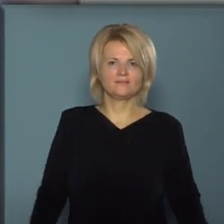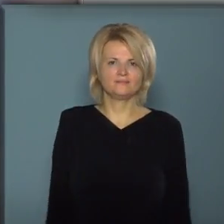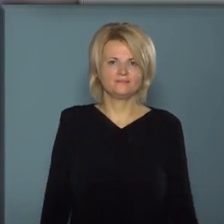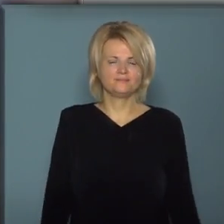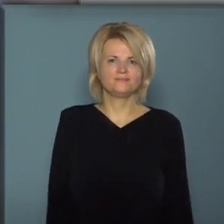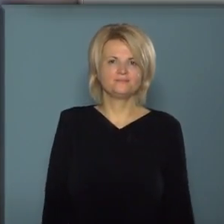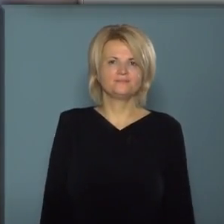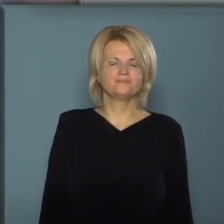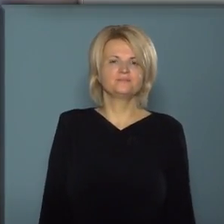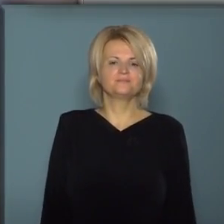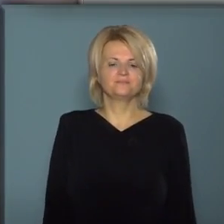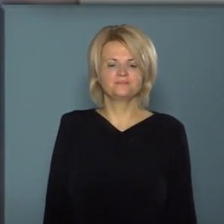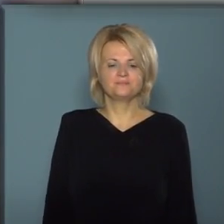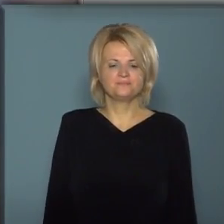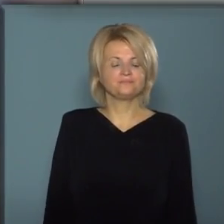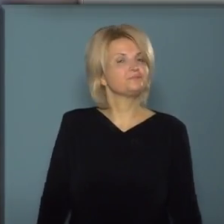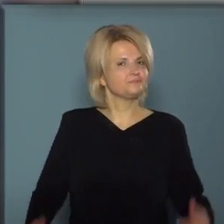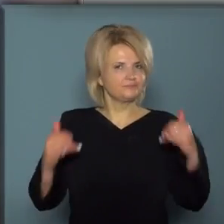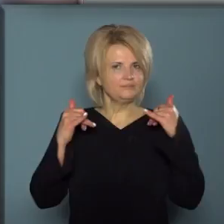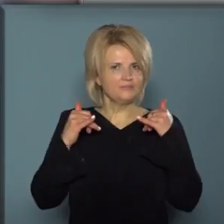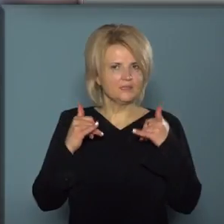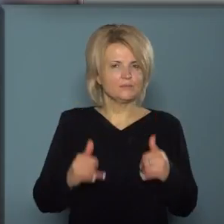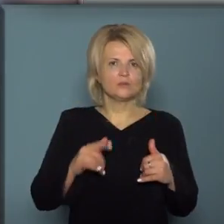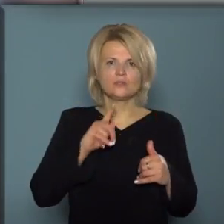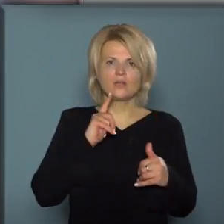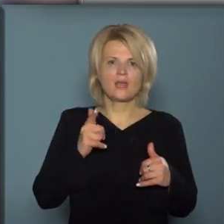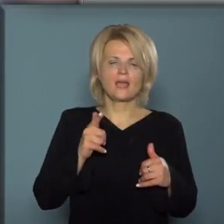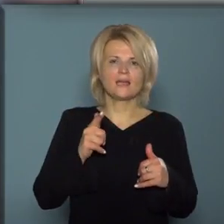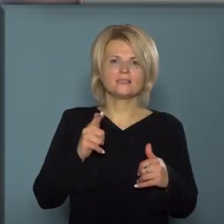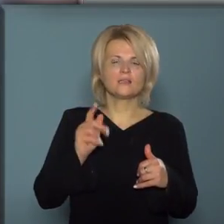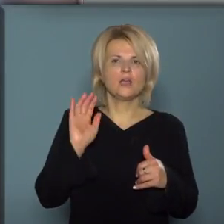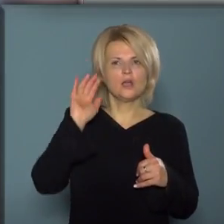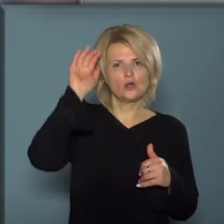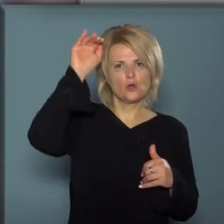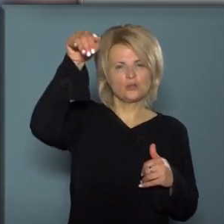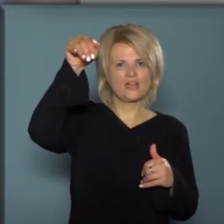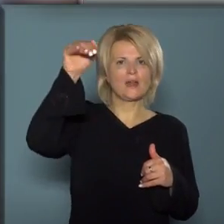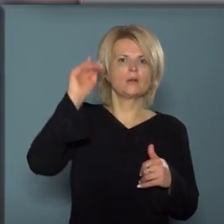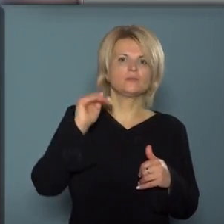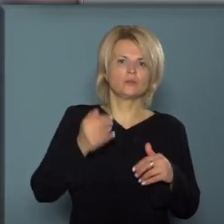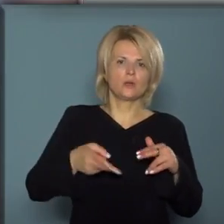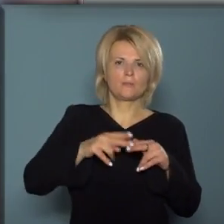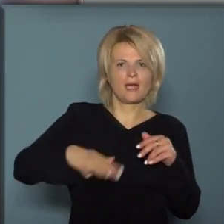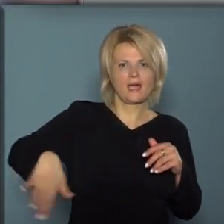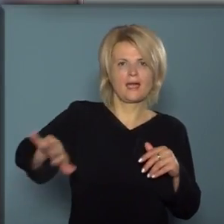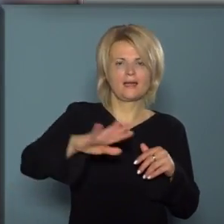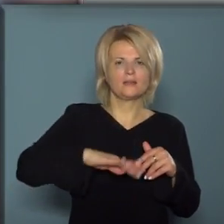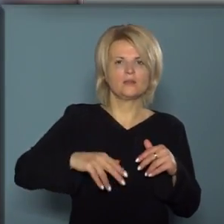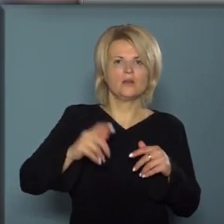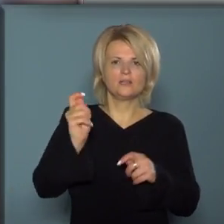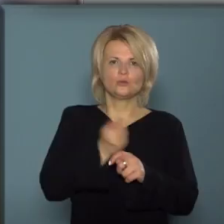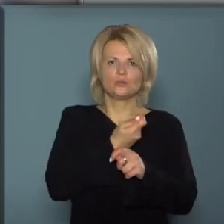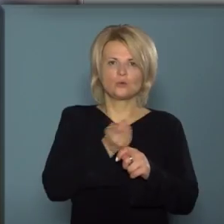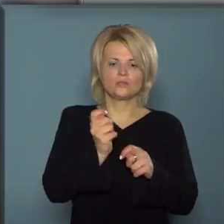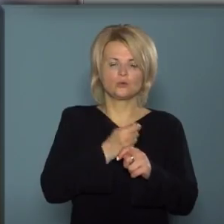a leghamarabb most ezektől függetlenül egy kis kosárlabda pálya fog épülni a